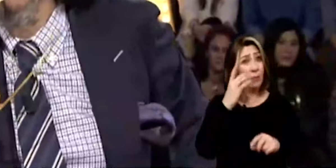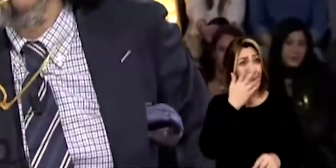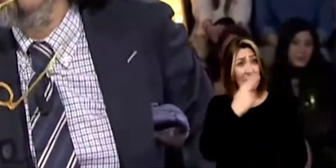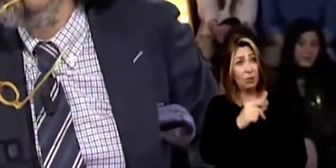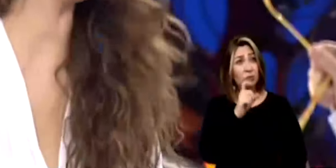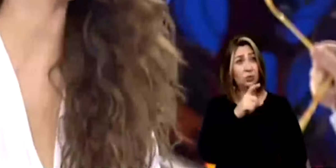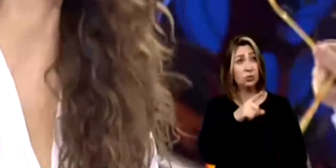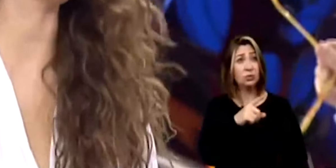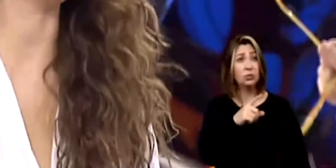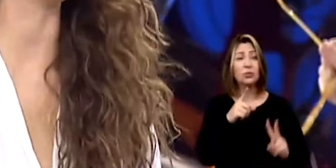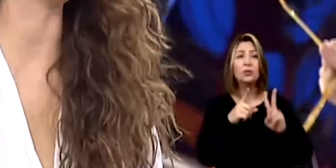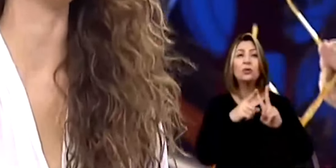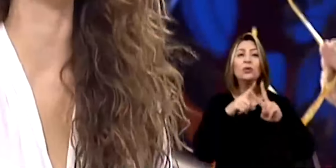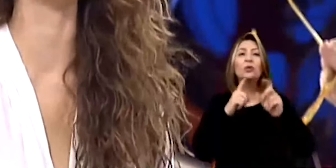musunuz?